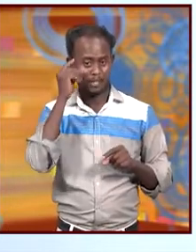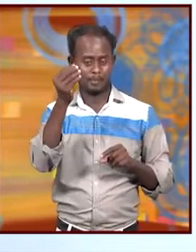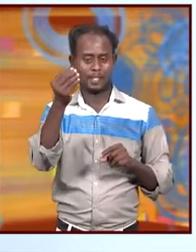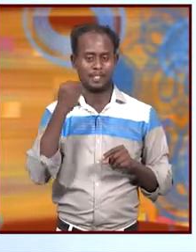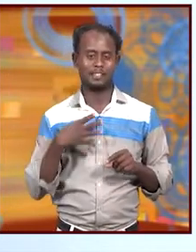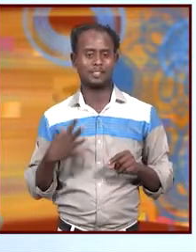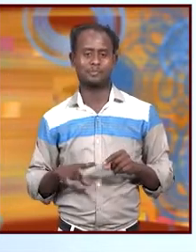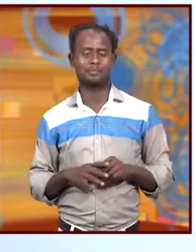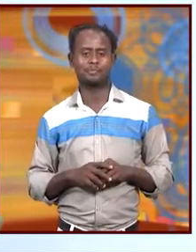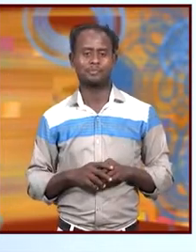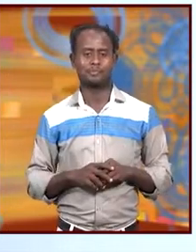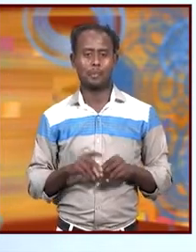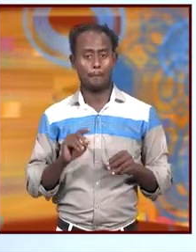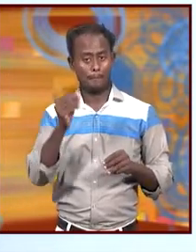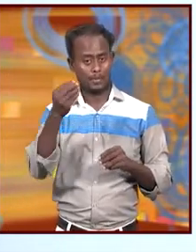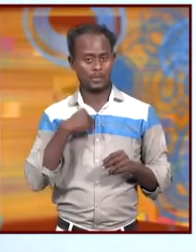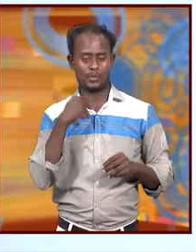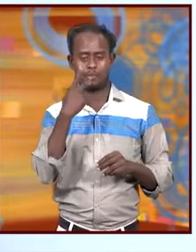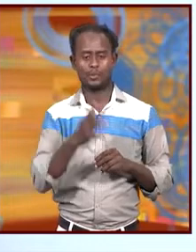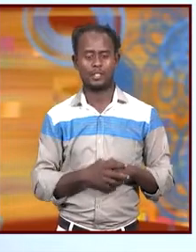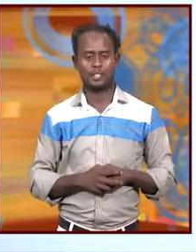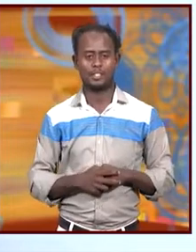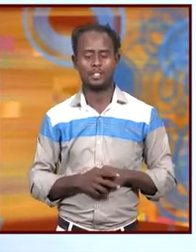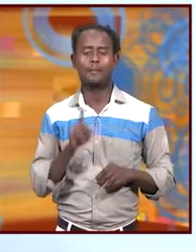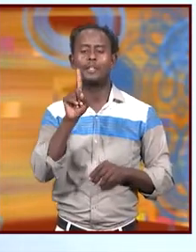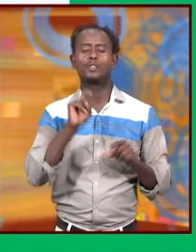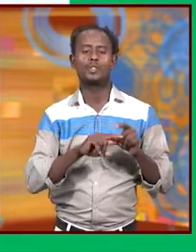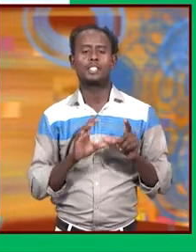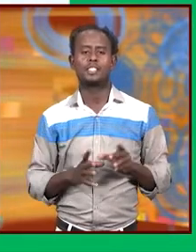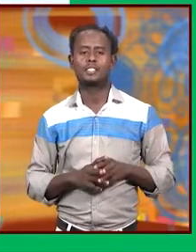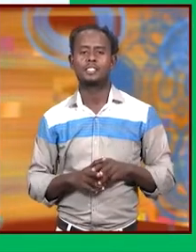இருக்கின்றேன். பதில்களை பகருங்கள். முதல் வினா,